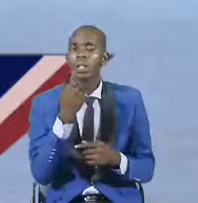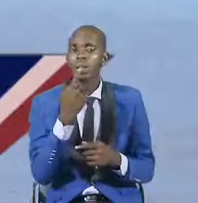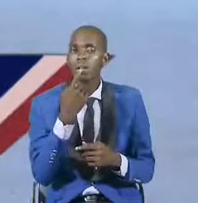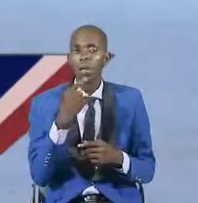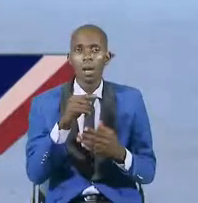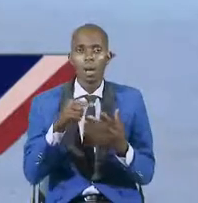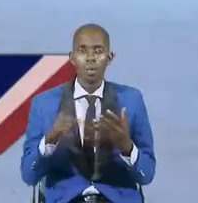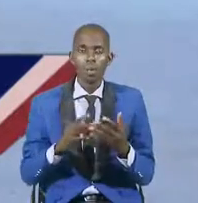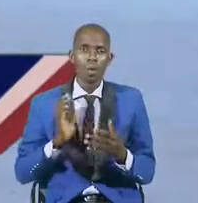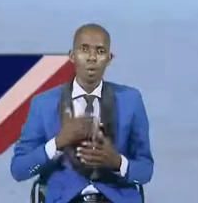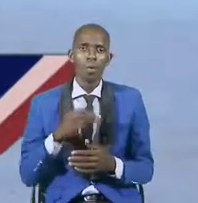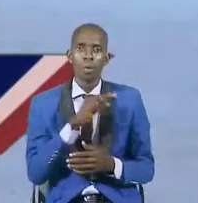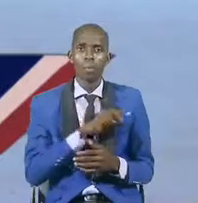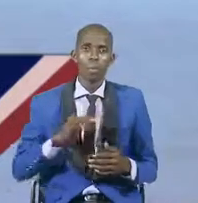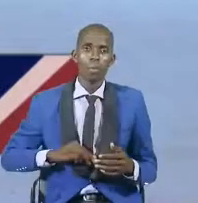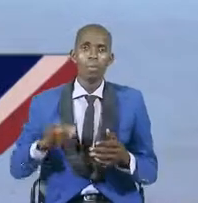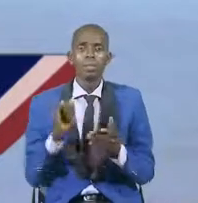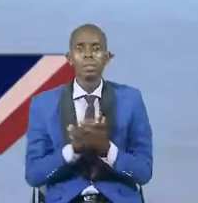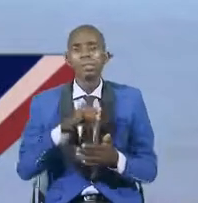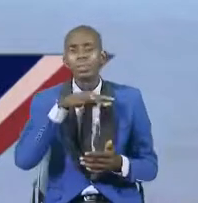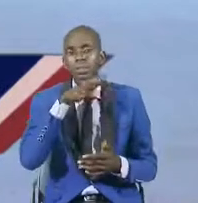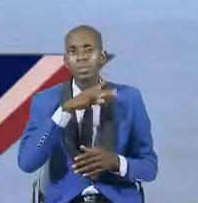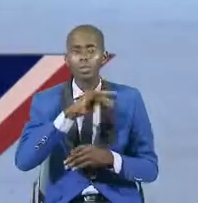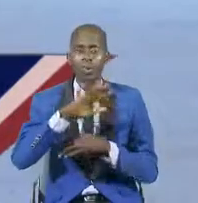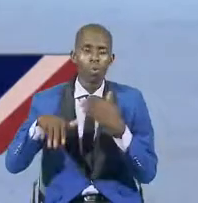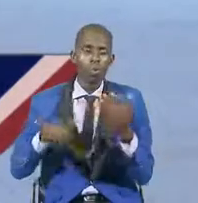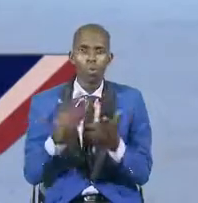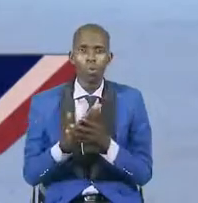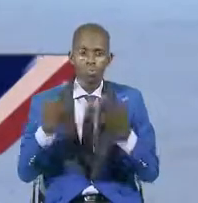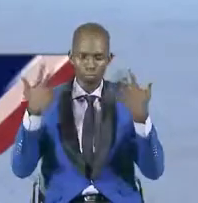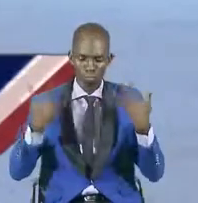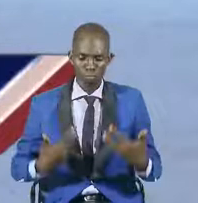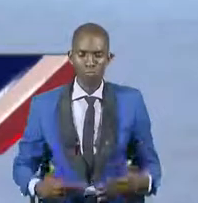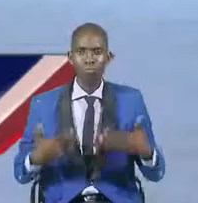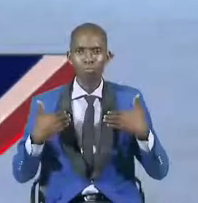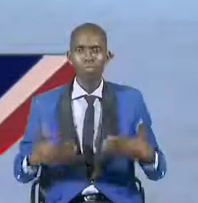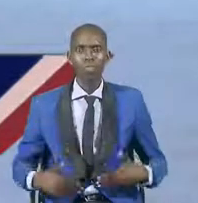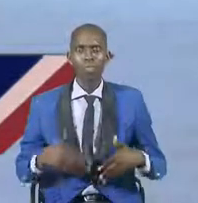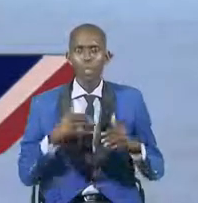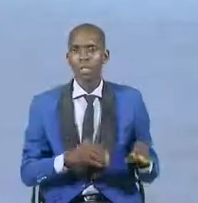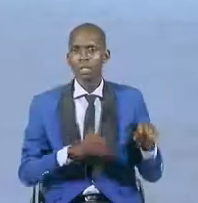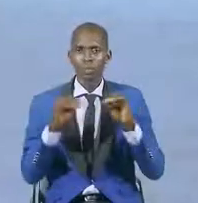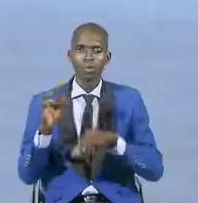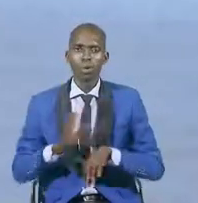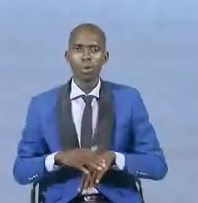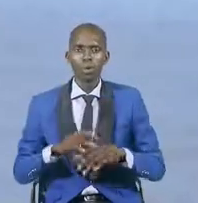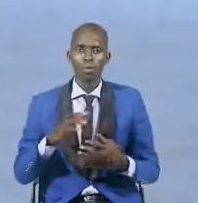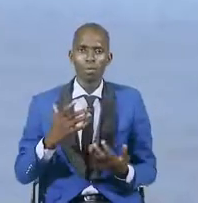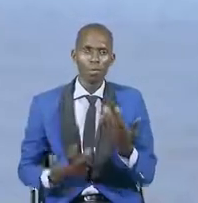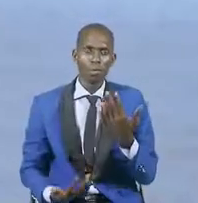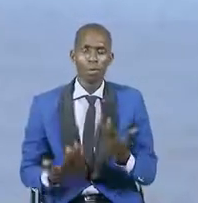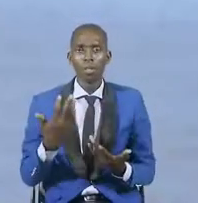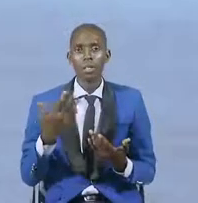La langue est placée parmi nos membres, souillant tout le corps et enflammant le cours de la